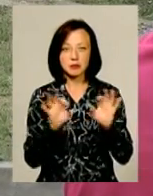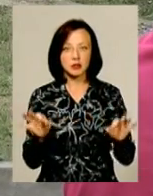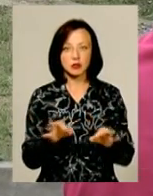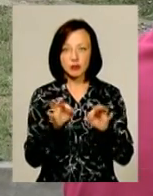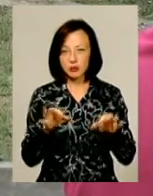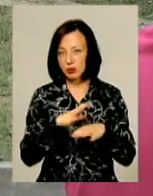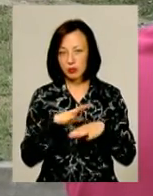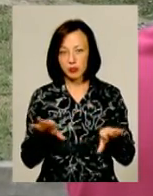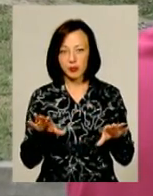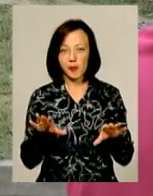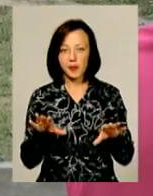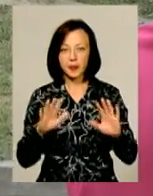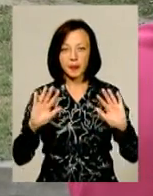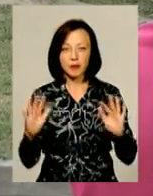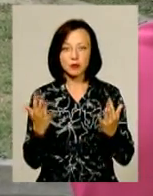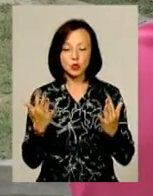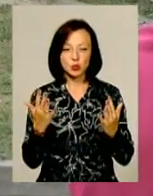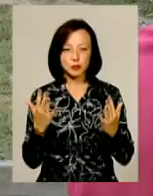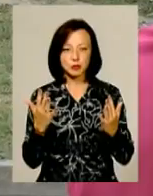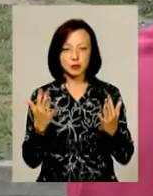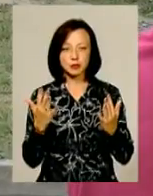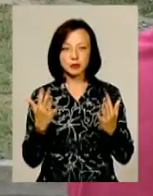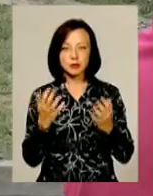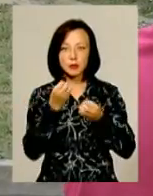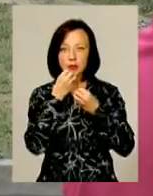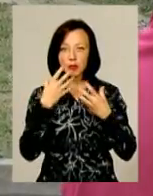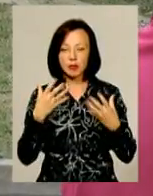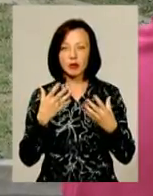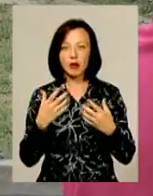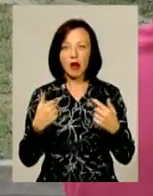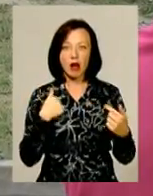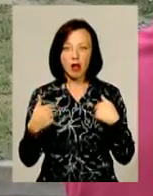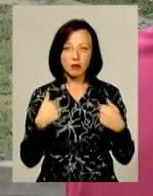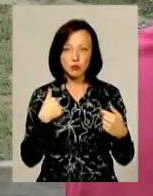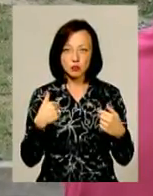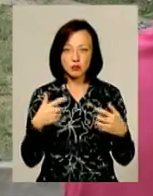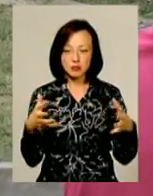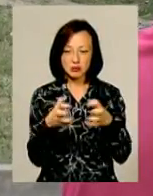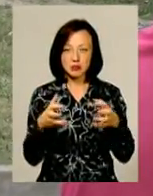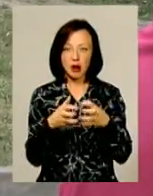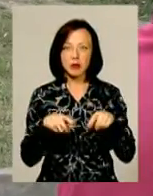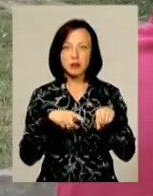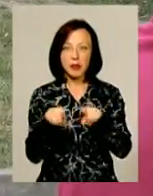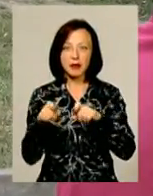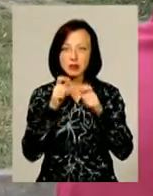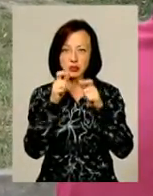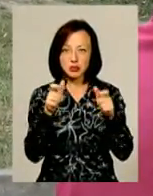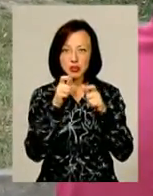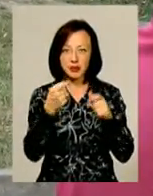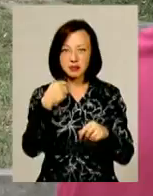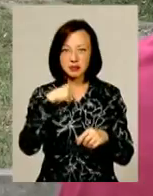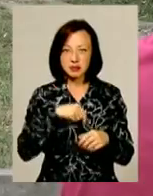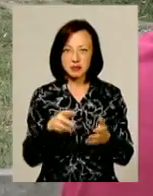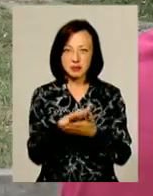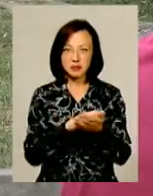не відбувалося. Вдруг пена з рта, конвульсії, бігає, пищить, кричить, тобто внутрі,